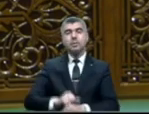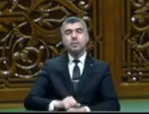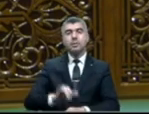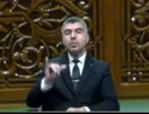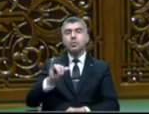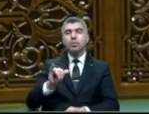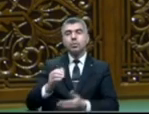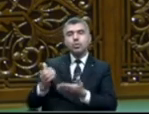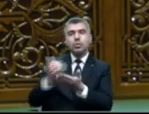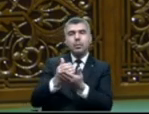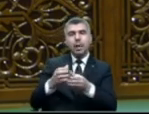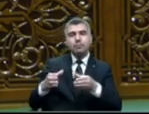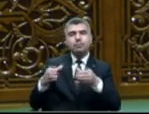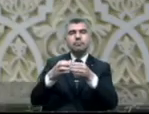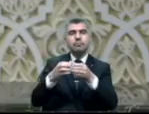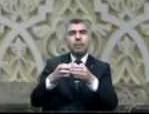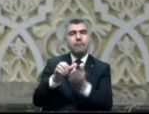حول أهمية التجميع الفلاحي ببلادنا.